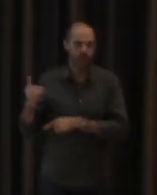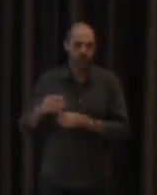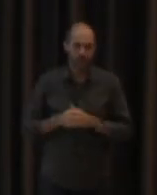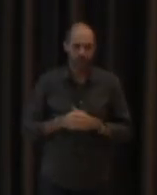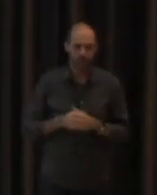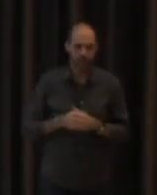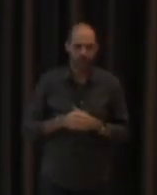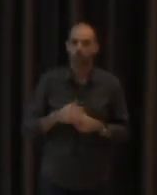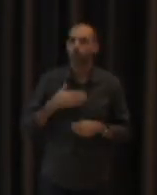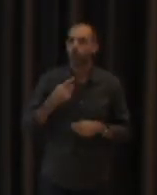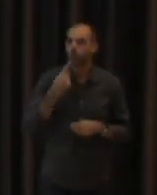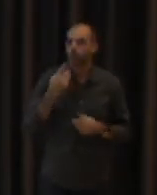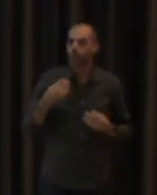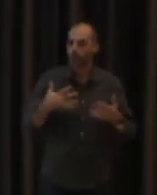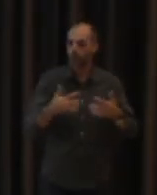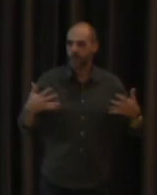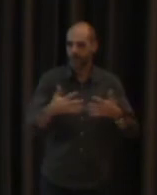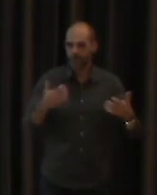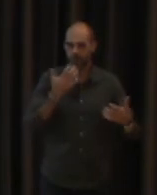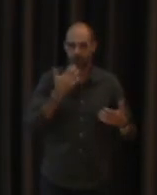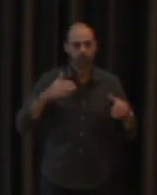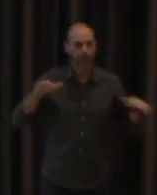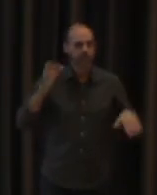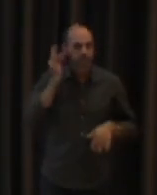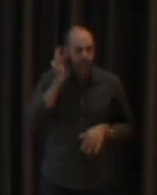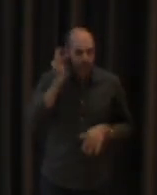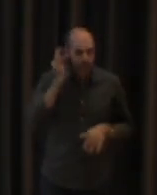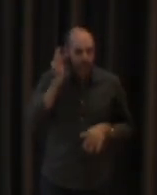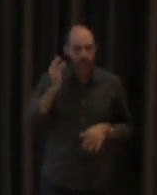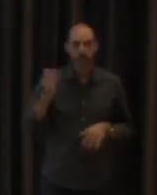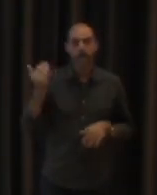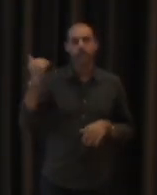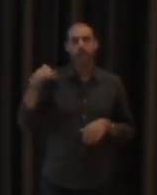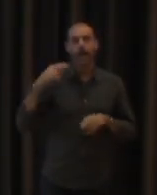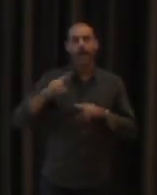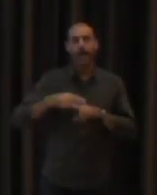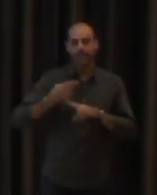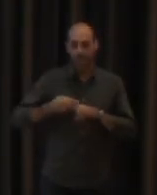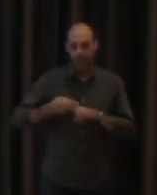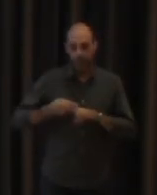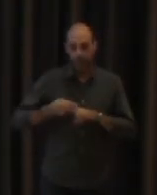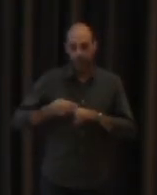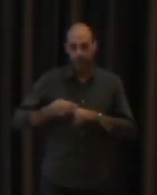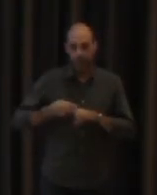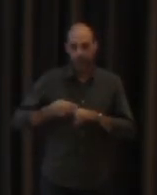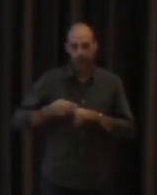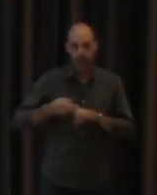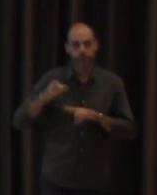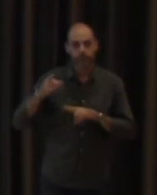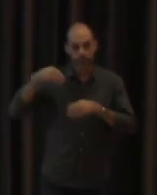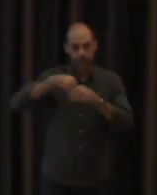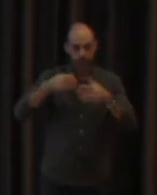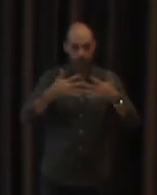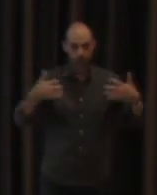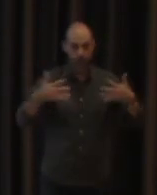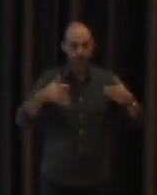Podem dir, doncs, que una frase com l'Angelina es va casar, no la teniu aquí, presenta la situació